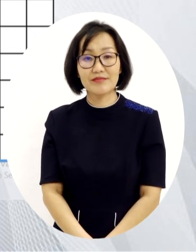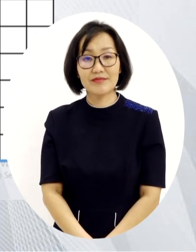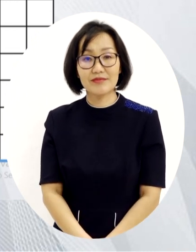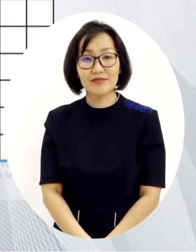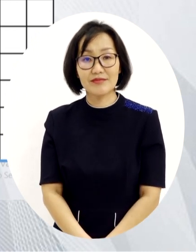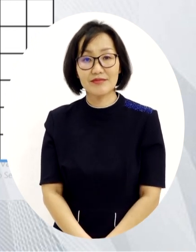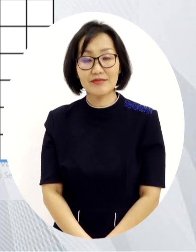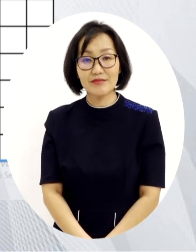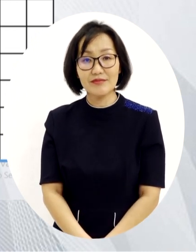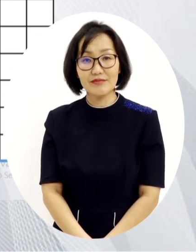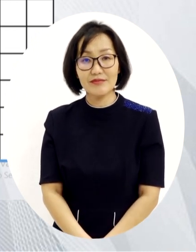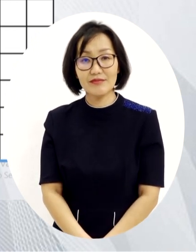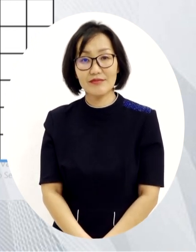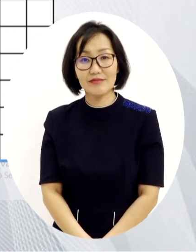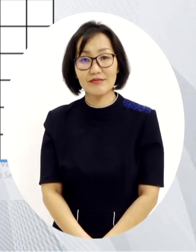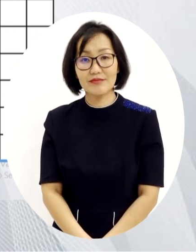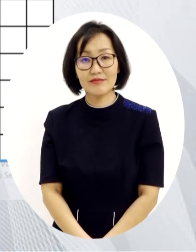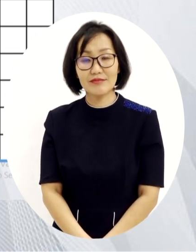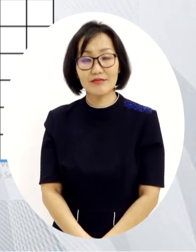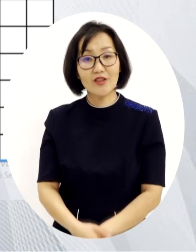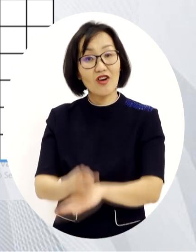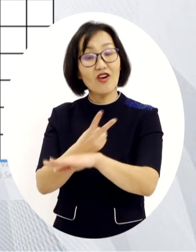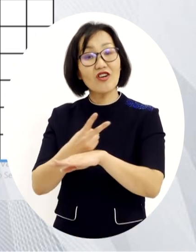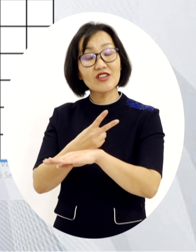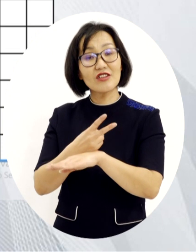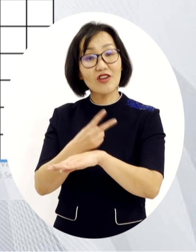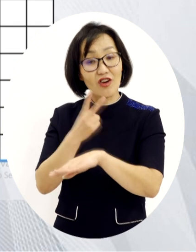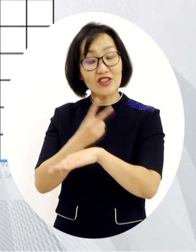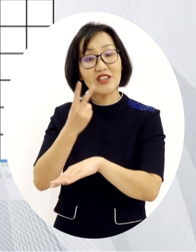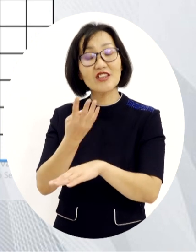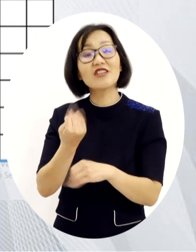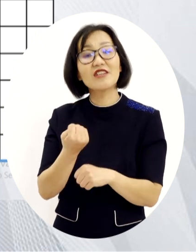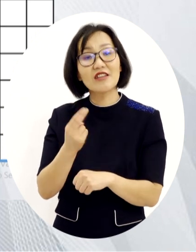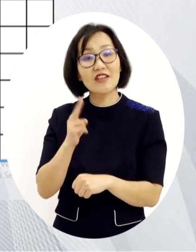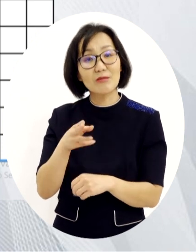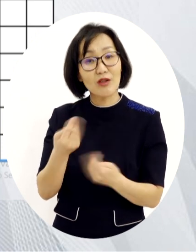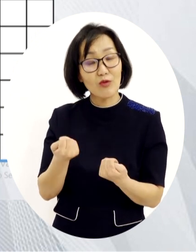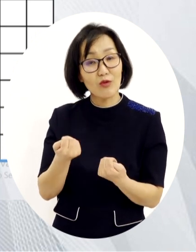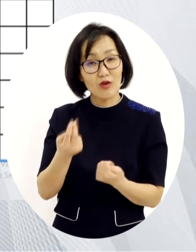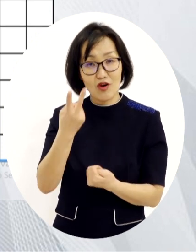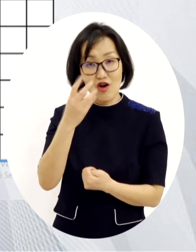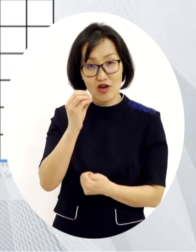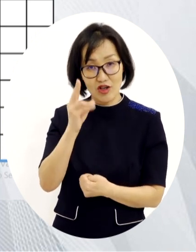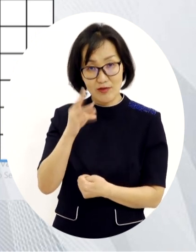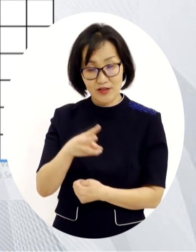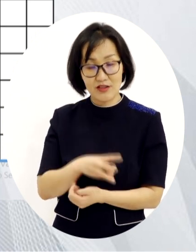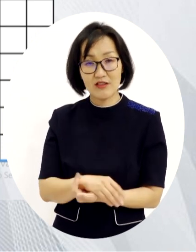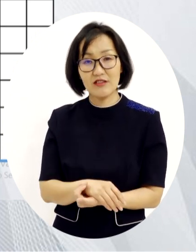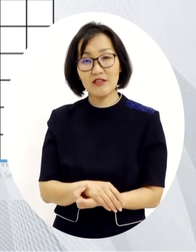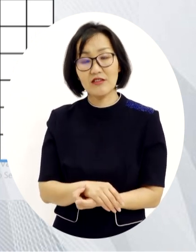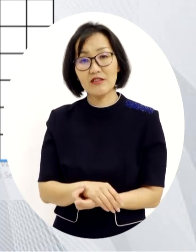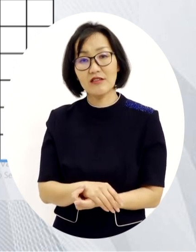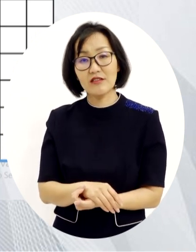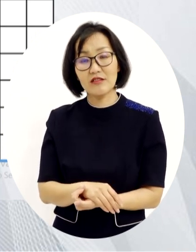10 км. 1 цагт 10 км. 2 цагт хэд болох вэ? 2 цагт 20